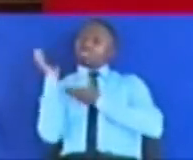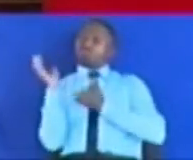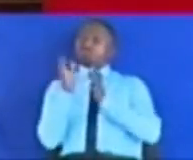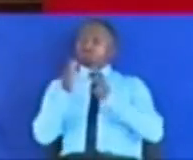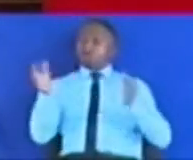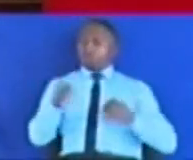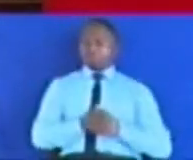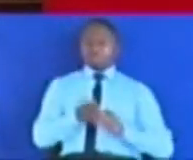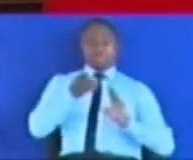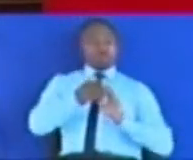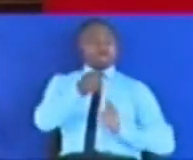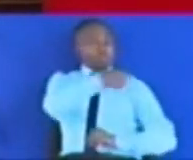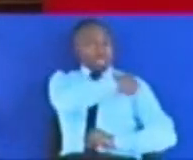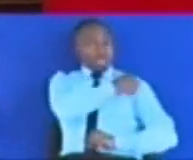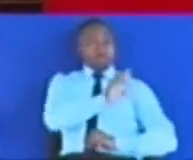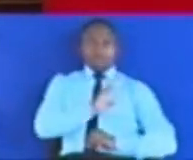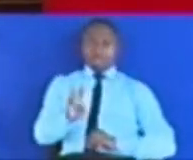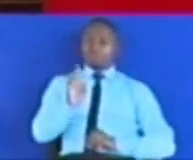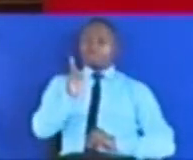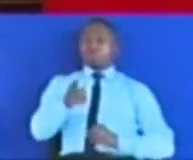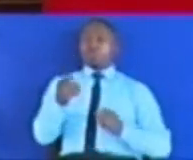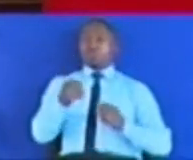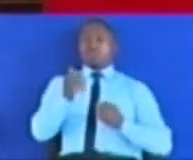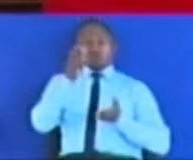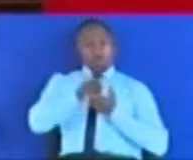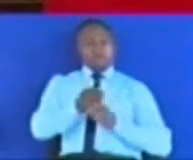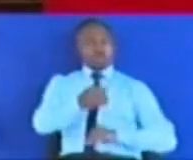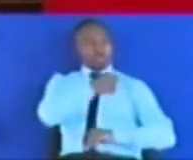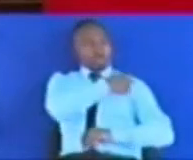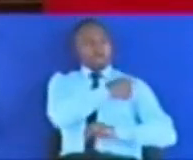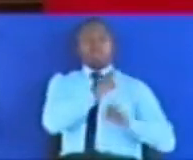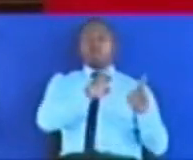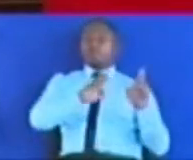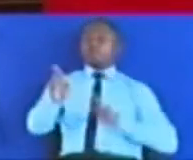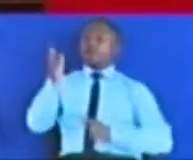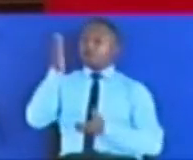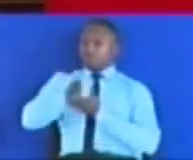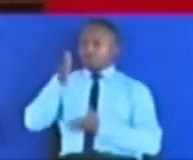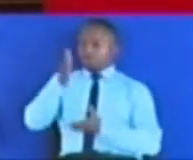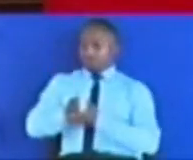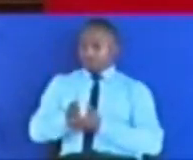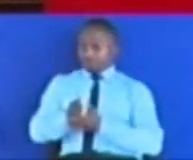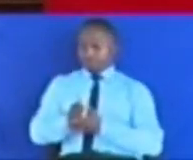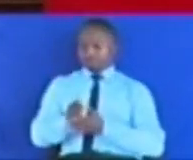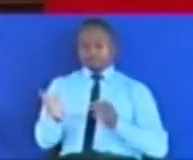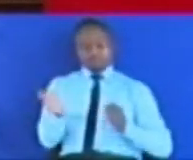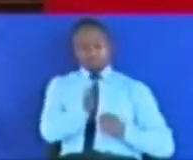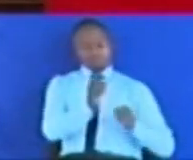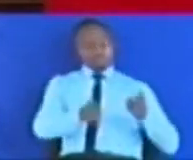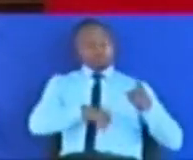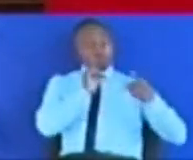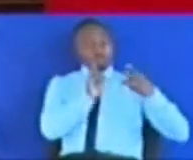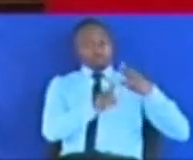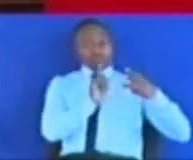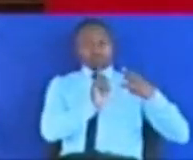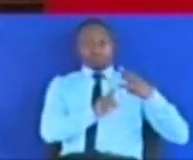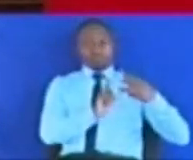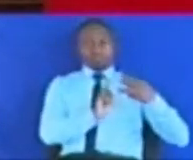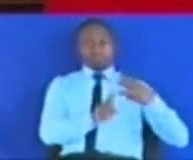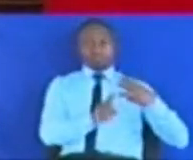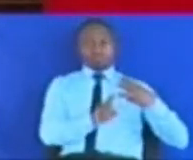huku, ili hospitali yetu ya wilaya iwe ni referral kweli hospital. Lakini jambo la tatu, Mheshimiwa Naibu